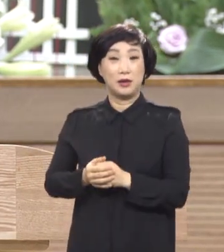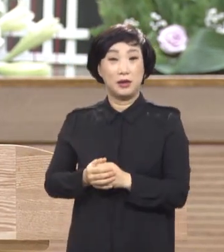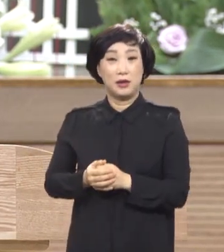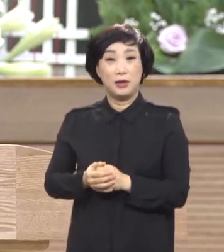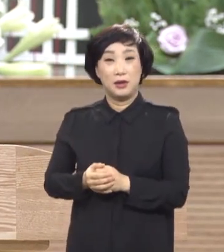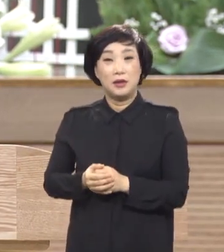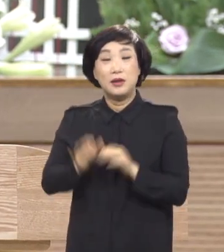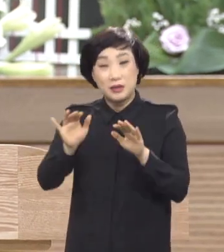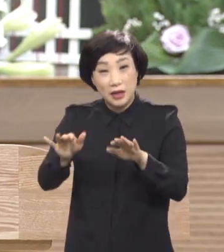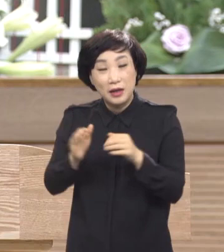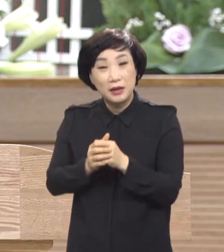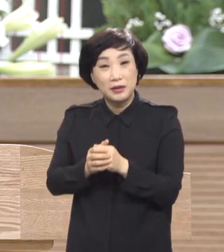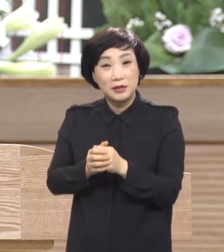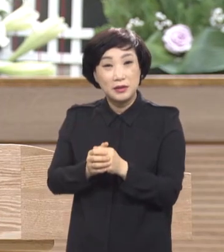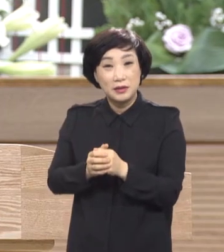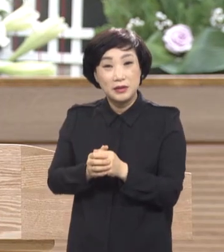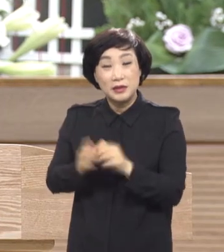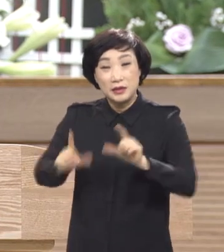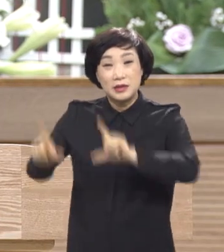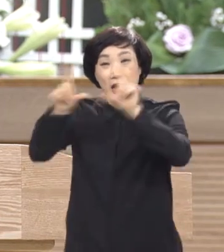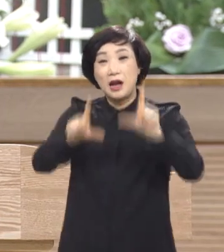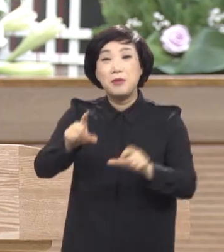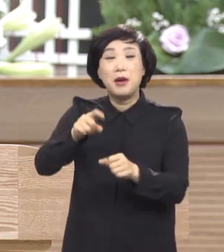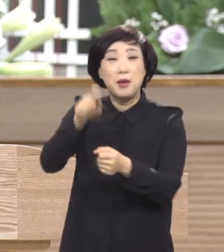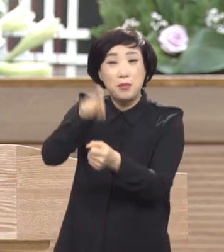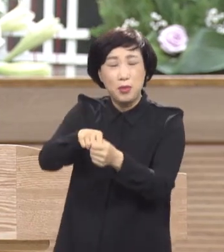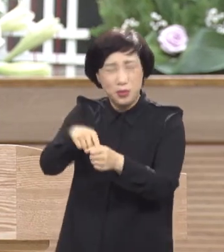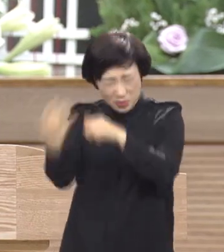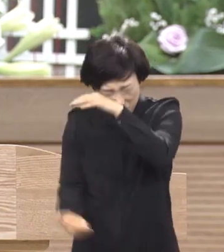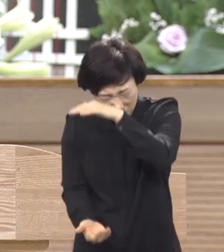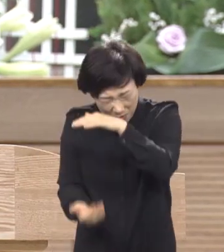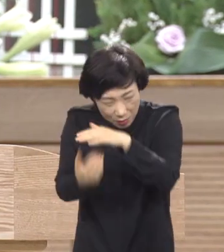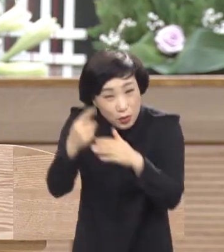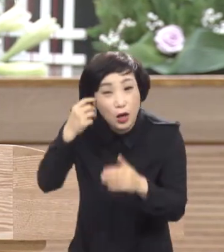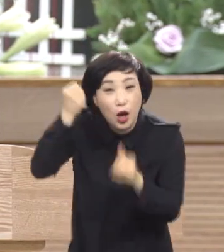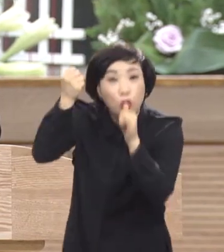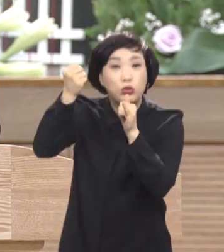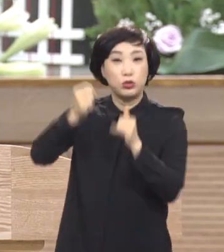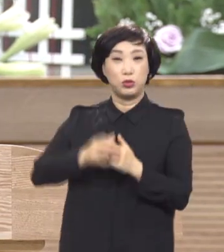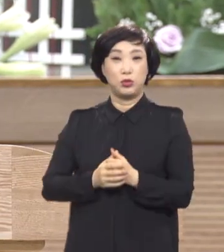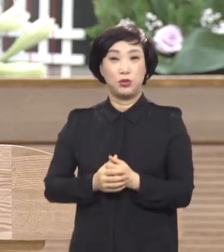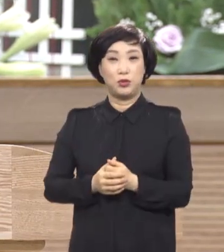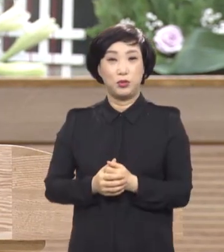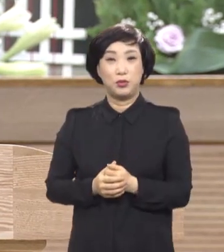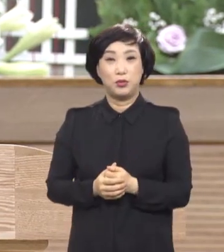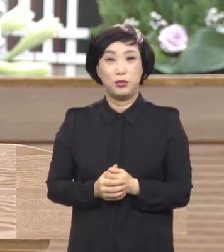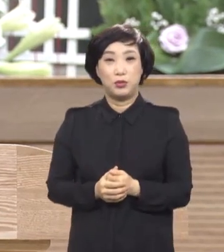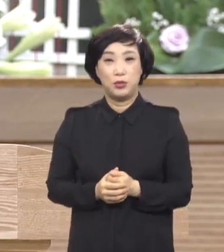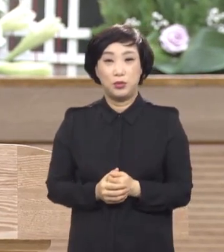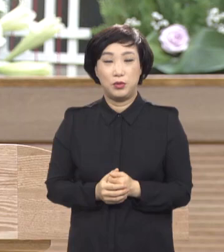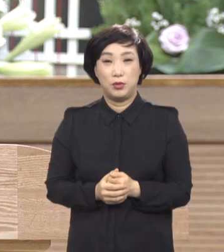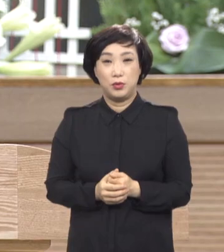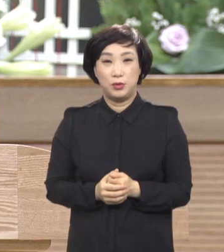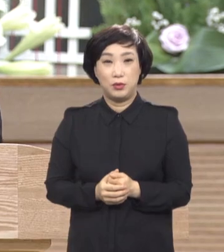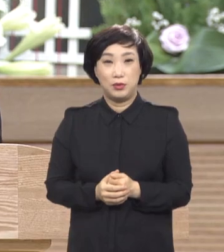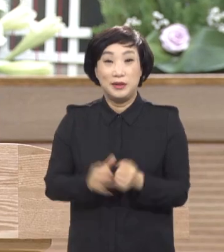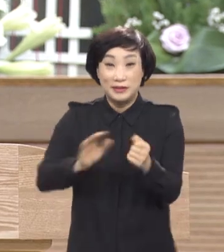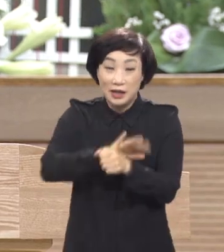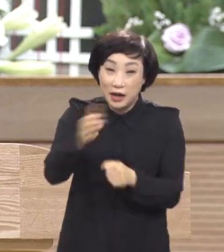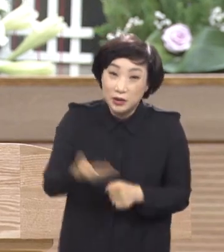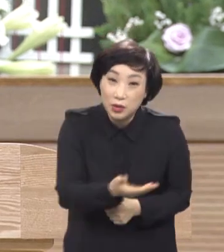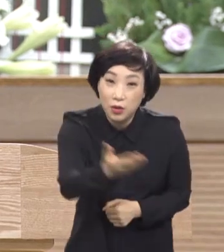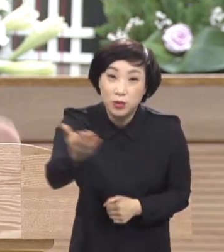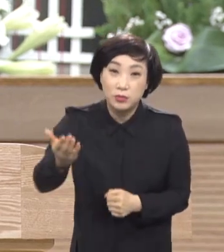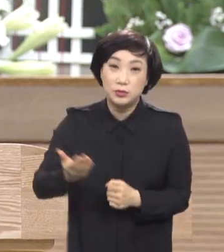최상의 삶의 기억으로 여겼습니다 여겼습니다 사랑하는